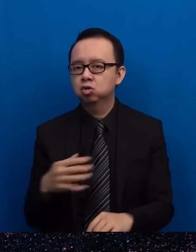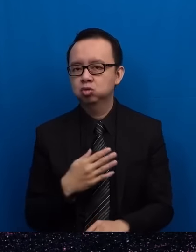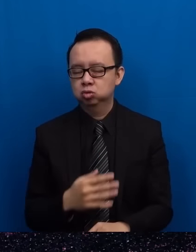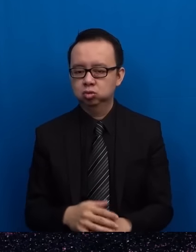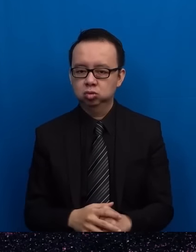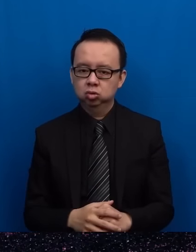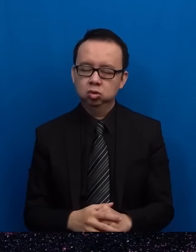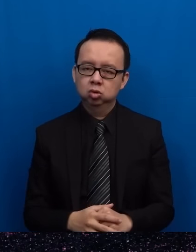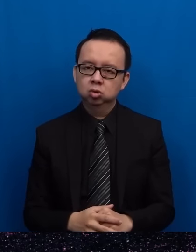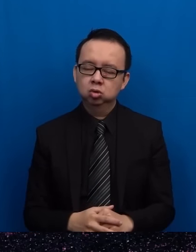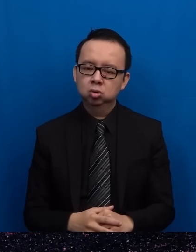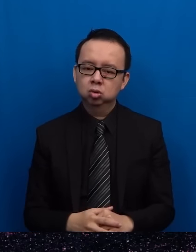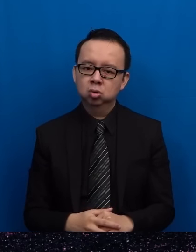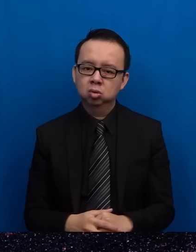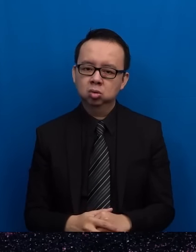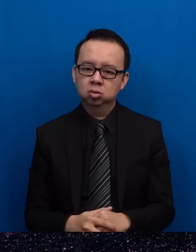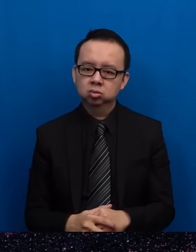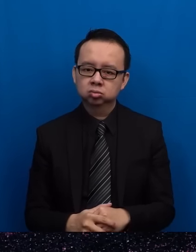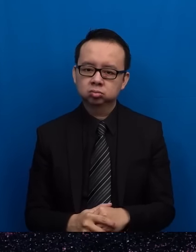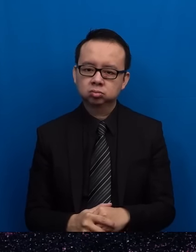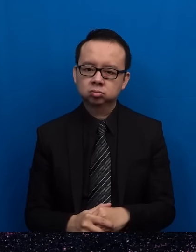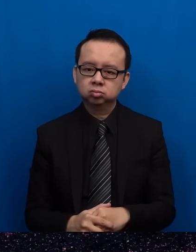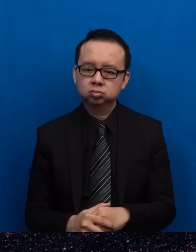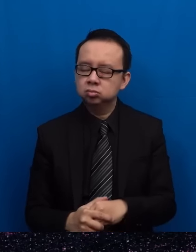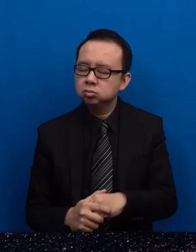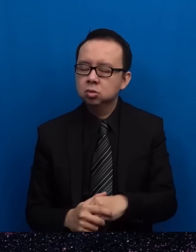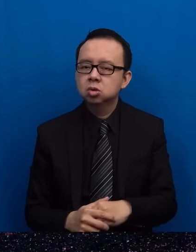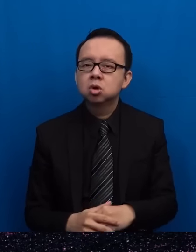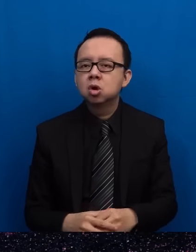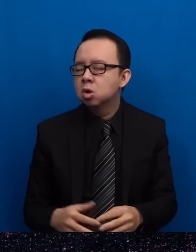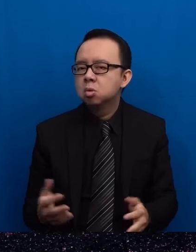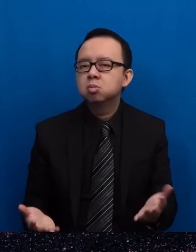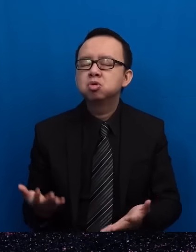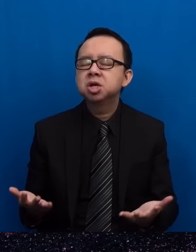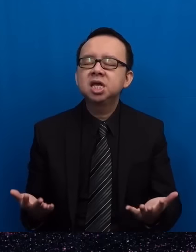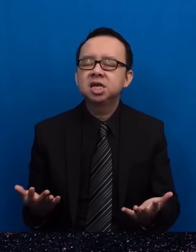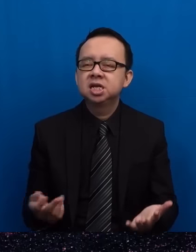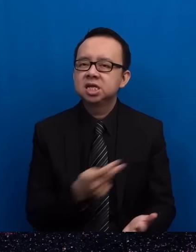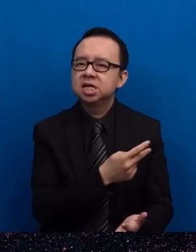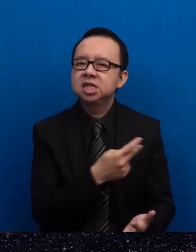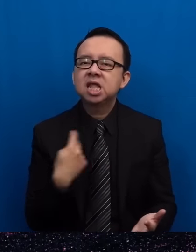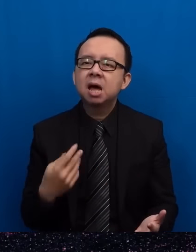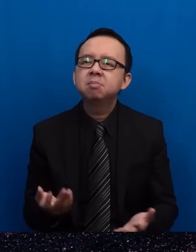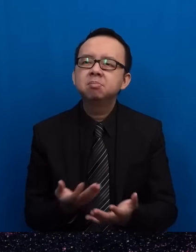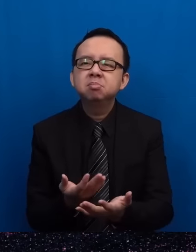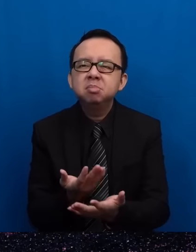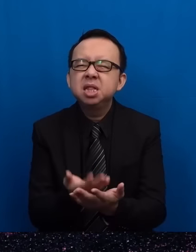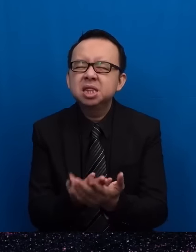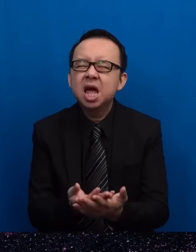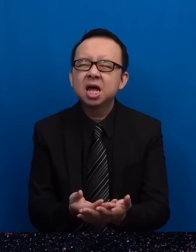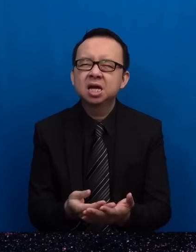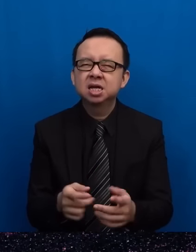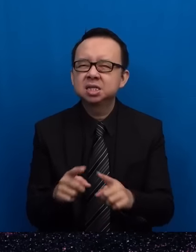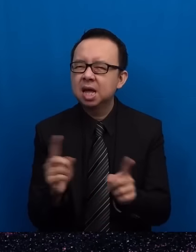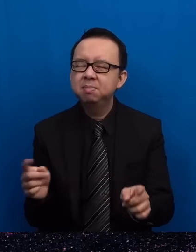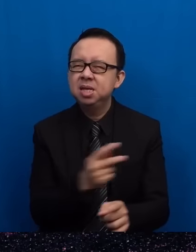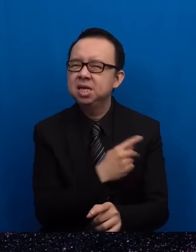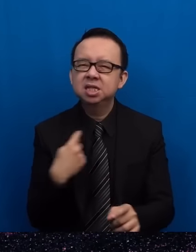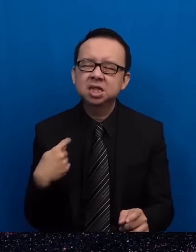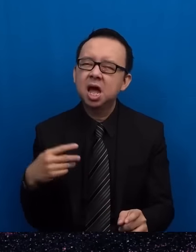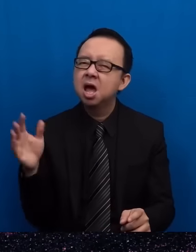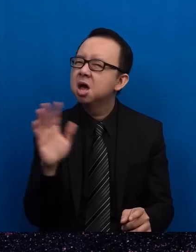mungkin bukan ular, tapi Tuhan menganggap kita belum siap. Jadi ternyata kasus